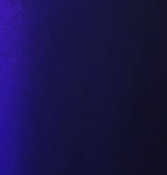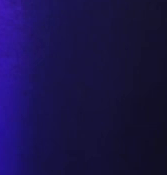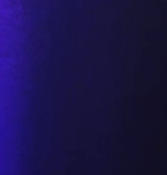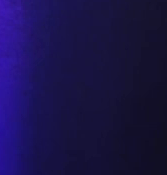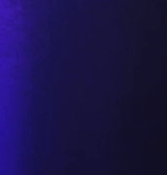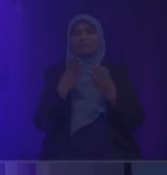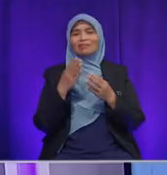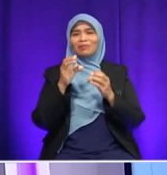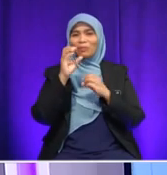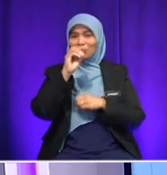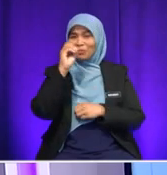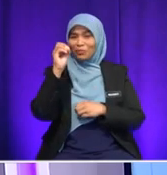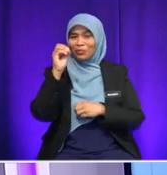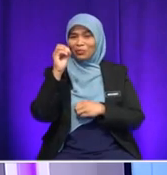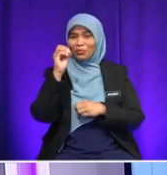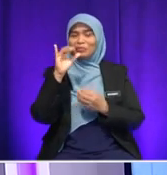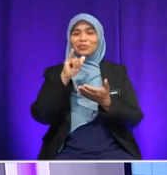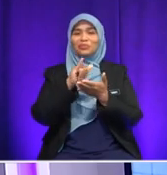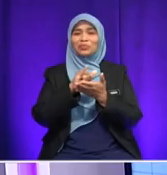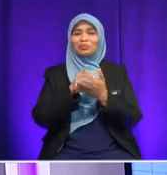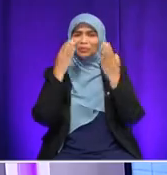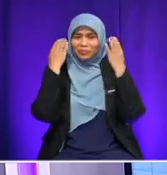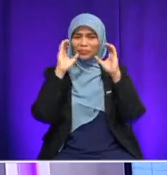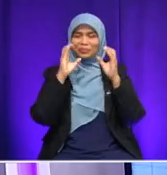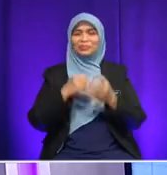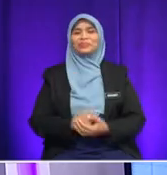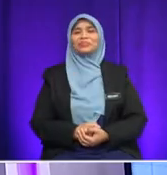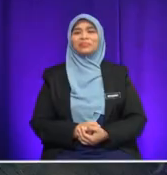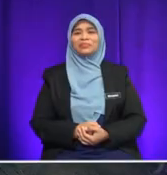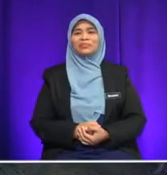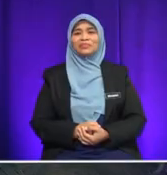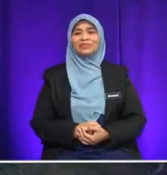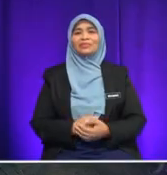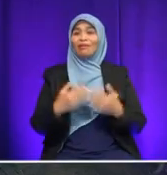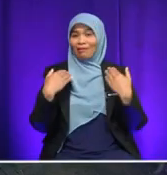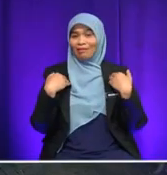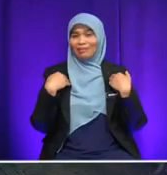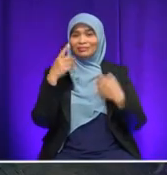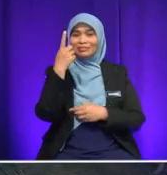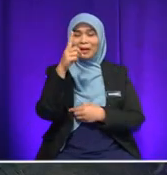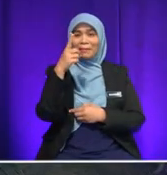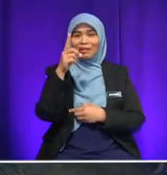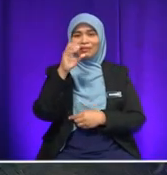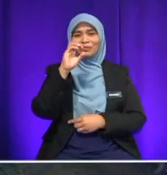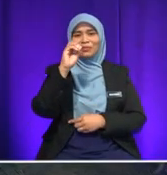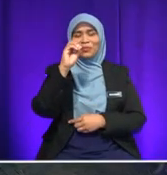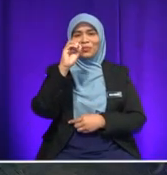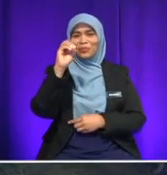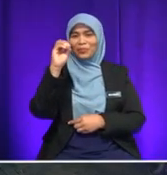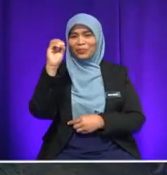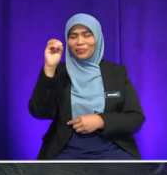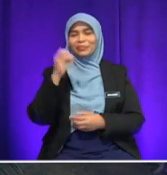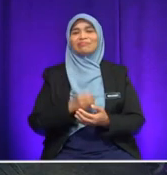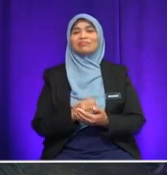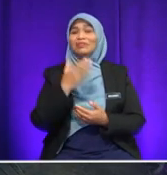banyak kosong tu cikgu Maizura kita? Ada 11 Akmal. Kenapa ada 11 kosong tu